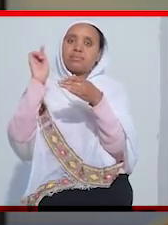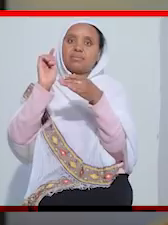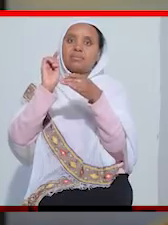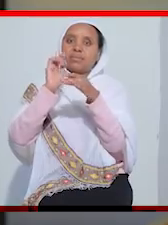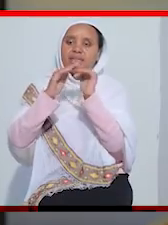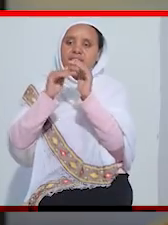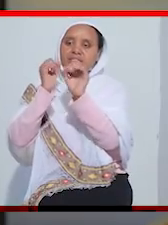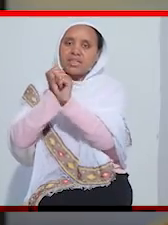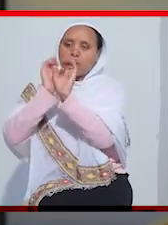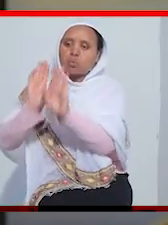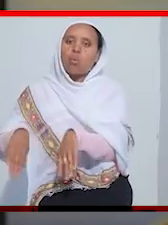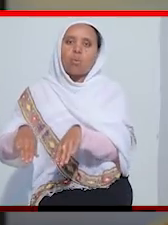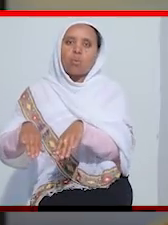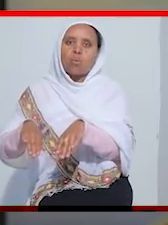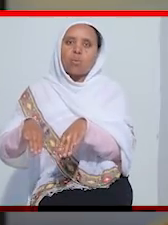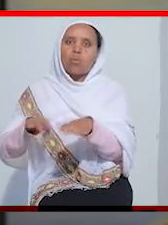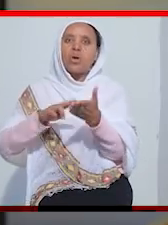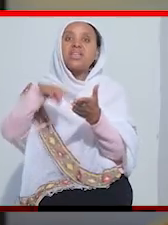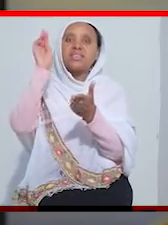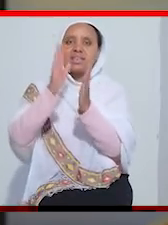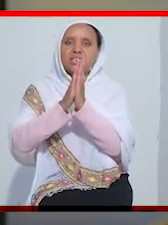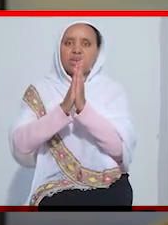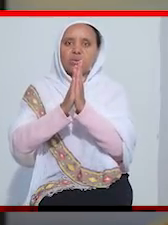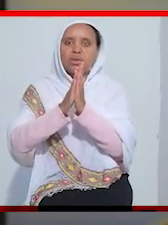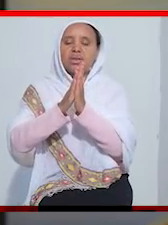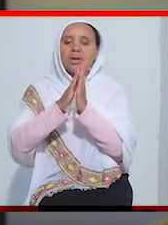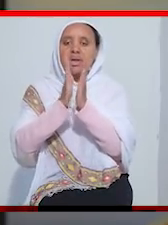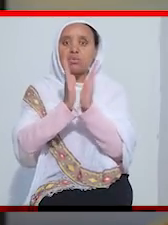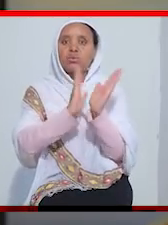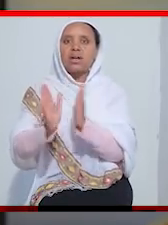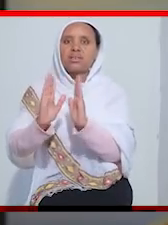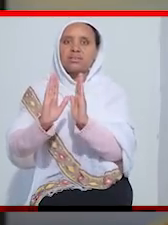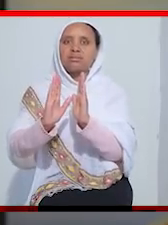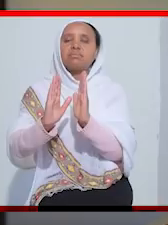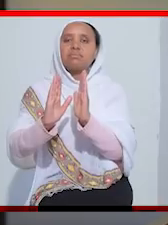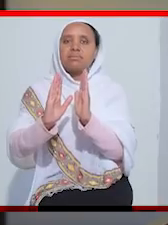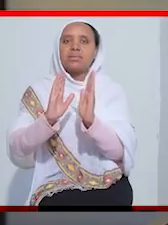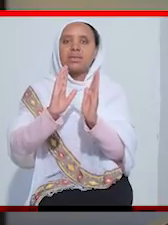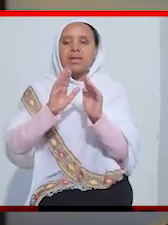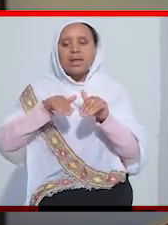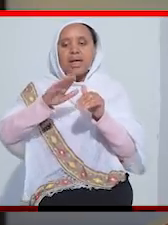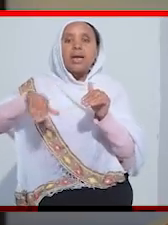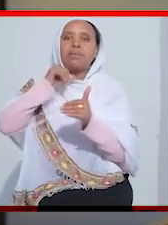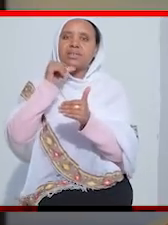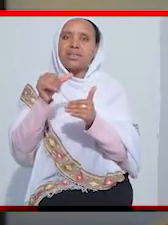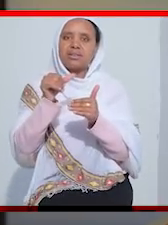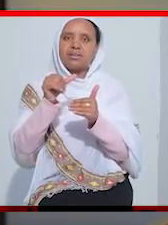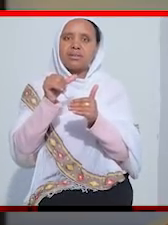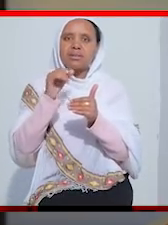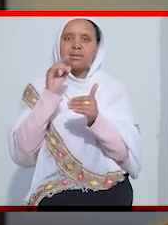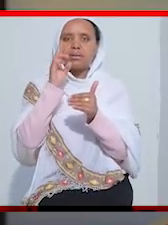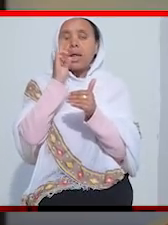ህድ ግብረ እድየከ፣ የእጅህን ስራ ተው። ወተንስ ለጸሎት፣ ለጸሎት ተዘጋጅ። ዘይንበለ ሐኬት ወጎንዲዮ፣ ያለ